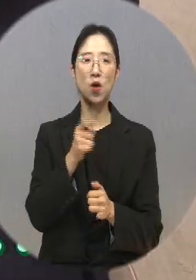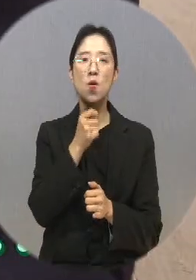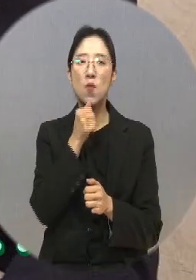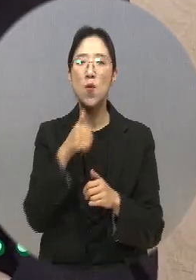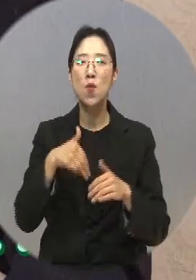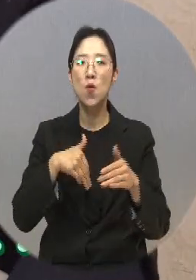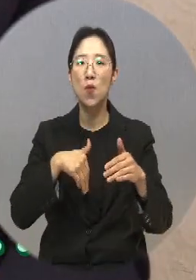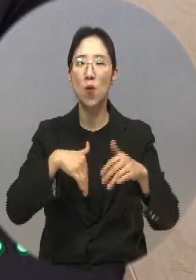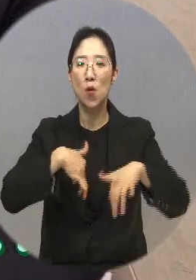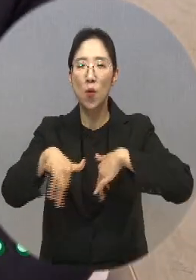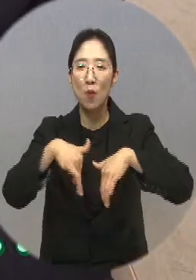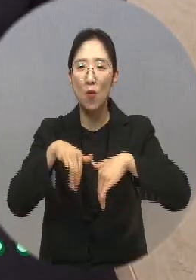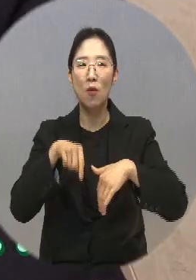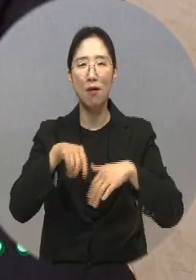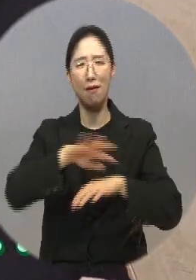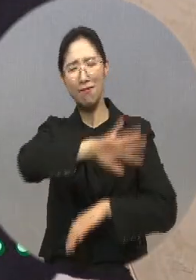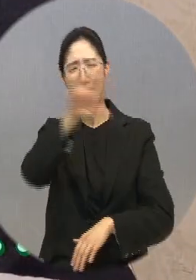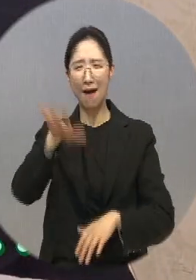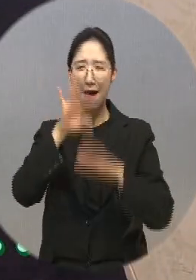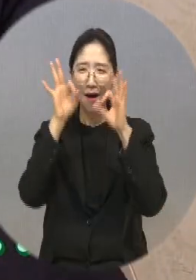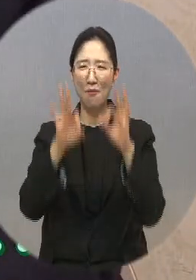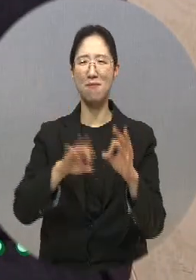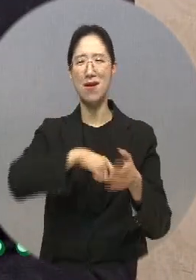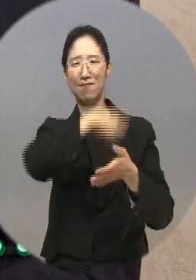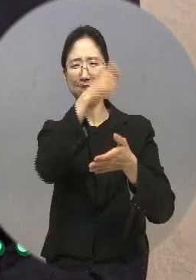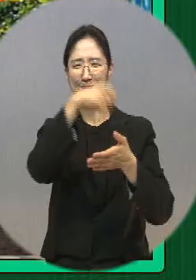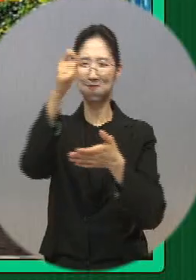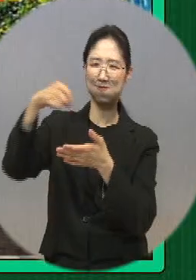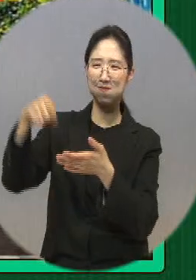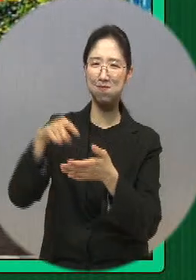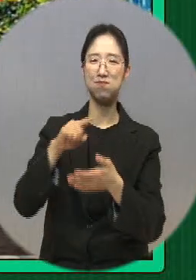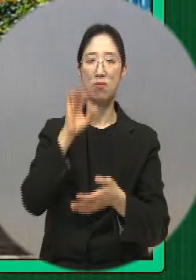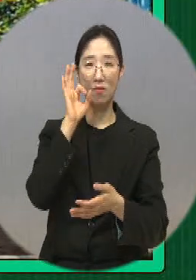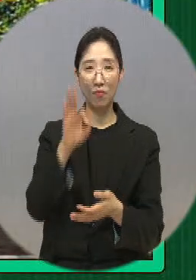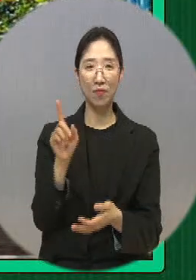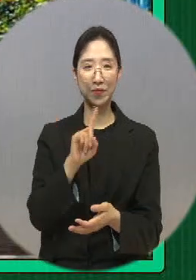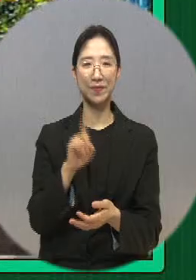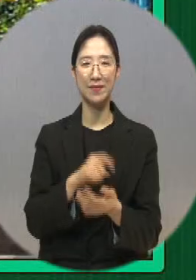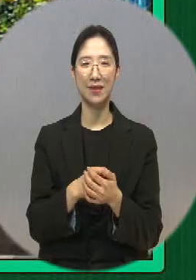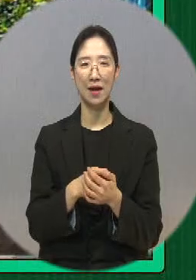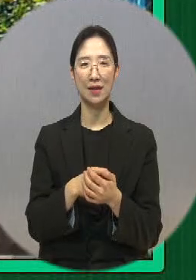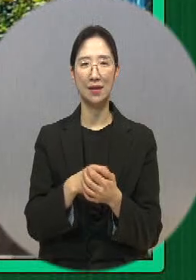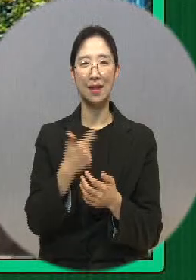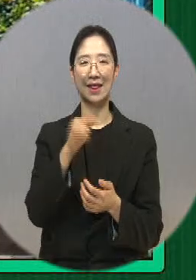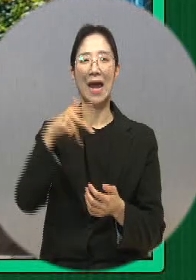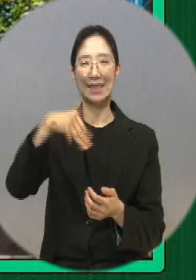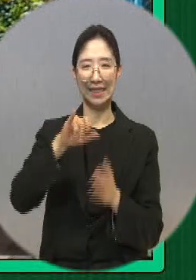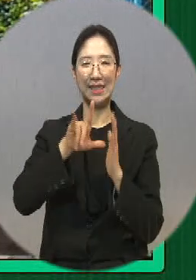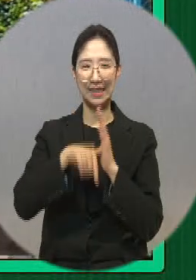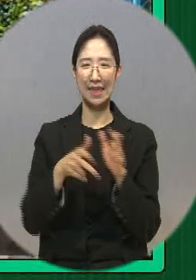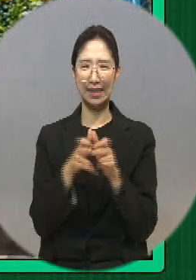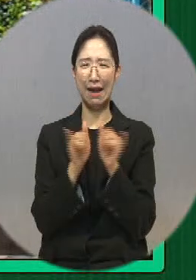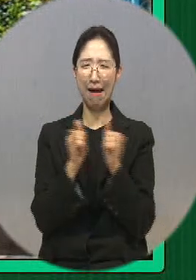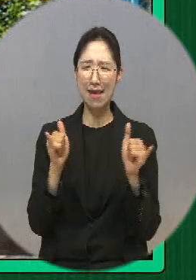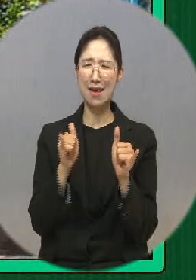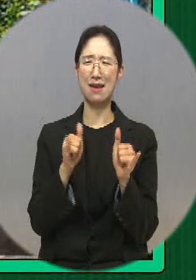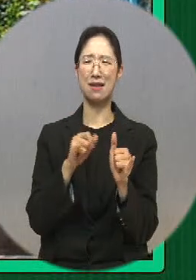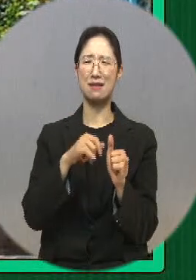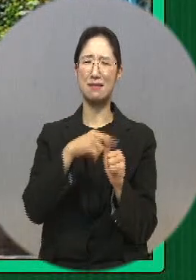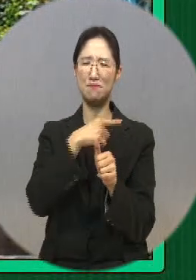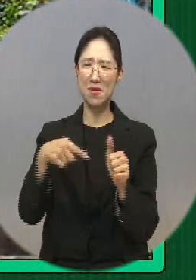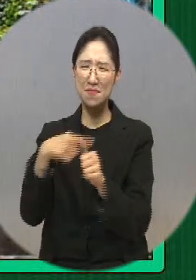너무 아름다워요. 그 전체가 다 이제 낙서인데 나치 시대 때 장애인들이 많이 핍박받았잖아요.